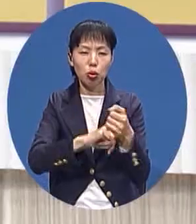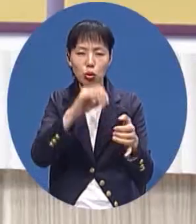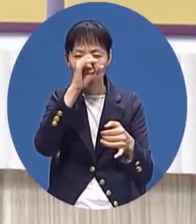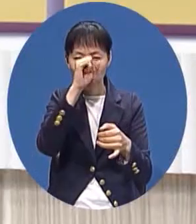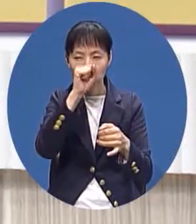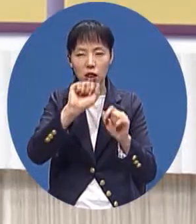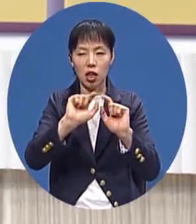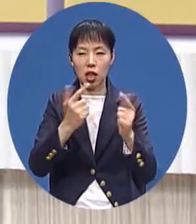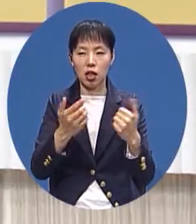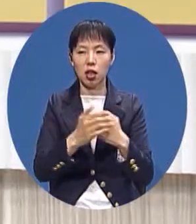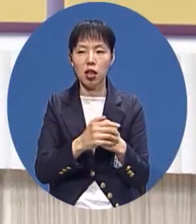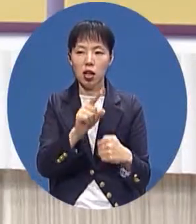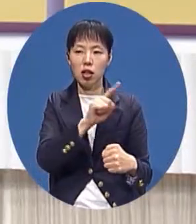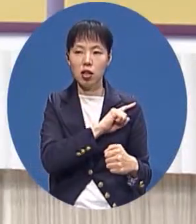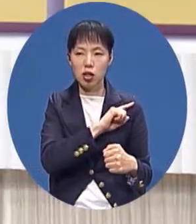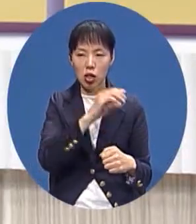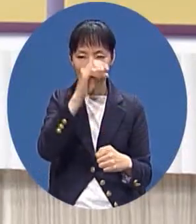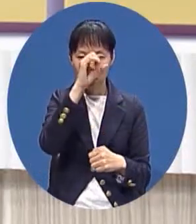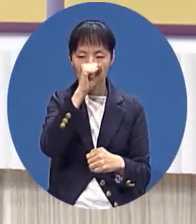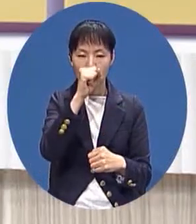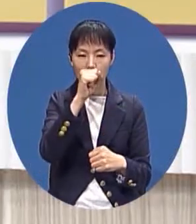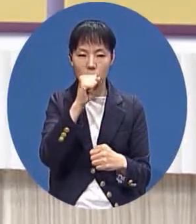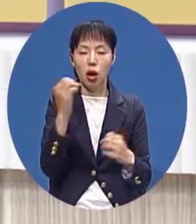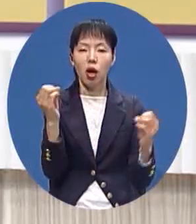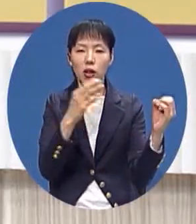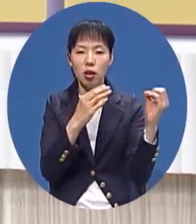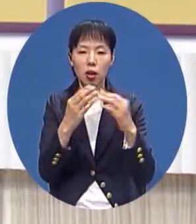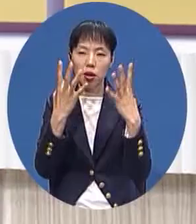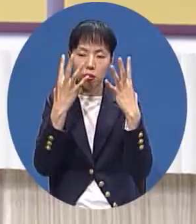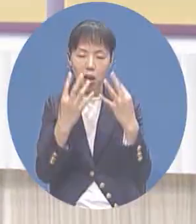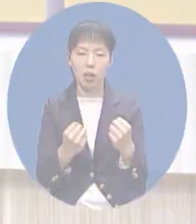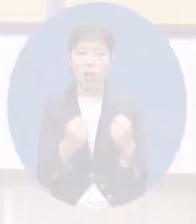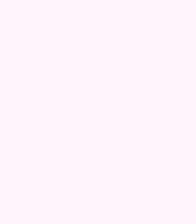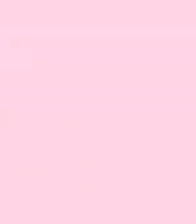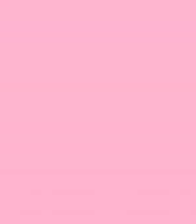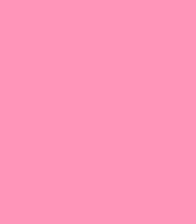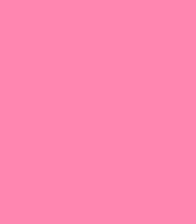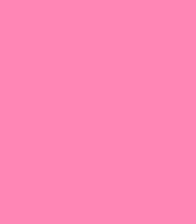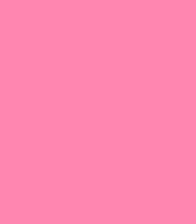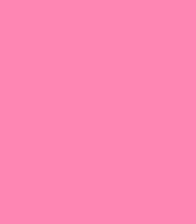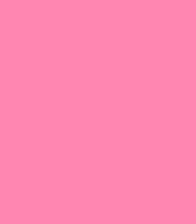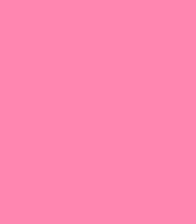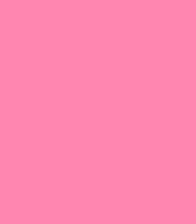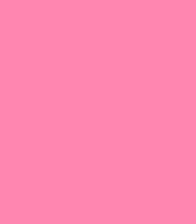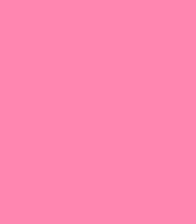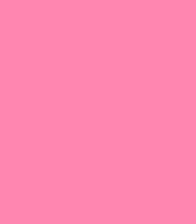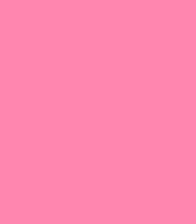제일 좋은 거는 대화를 많이 하는 거고요.